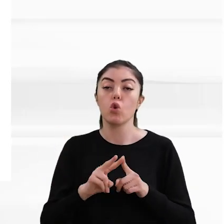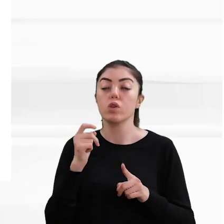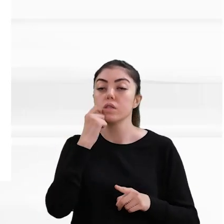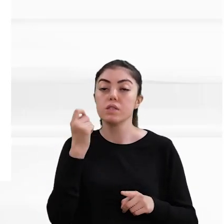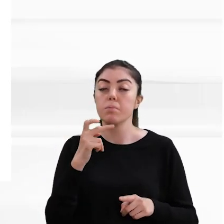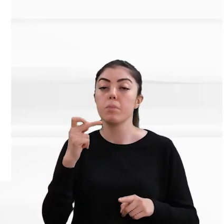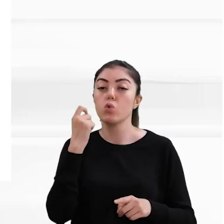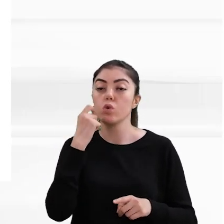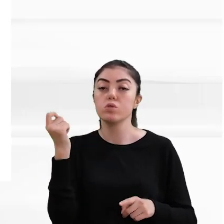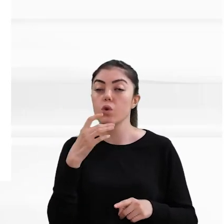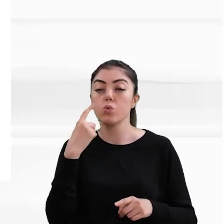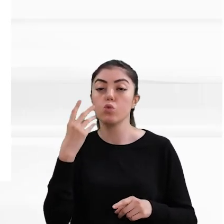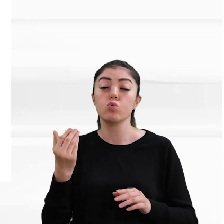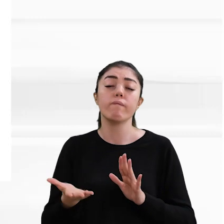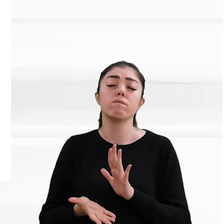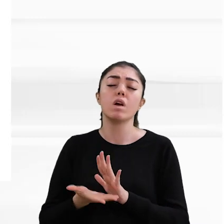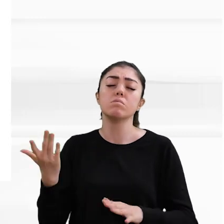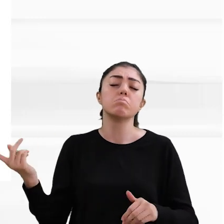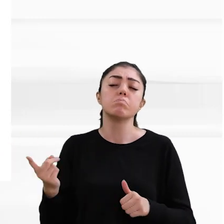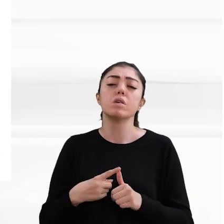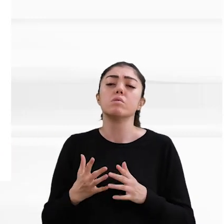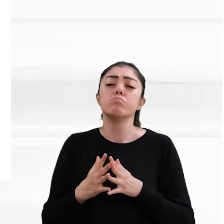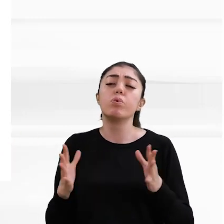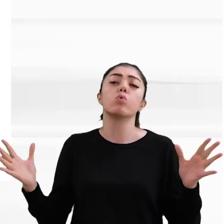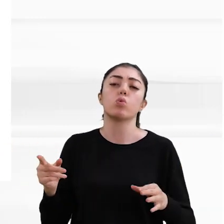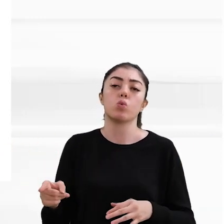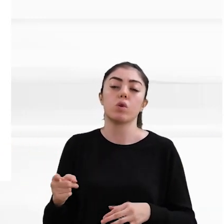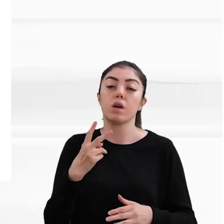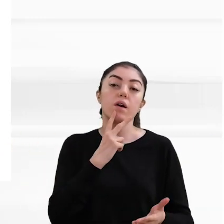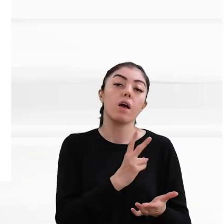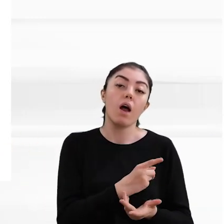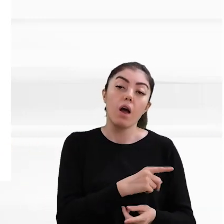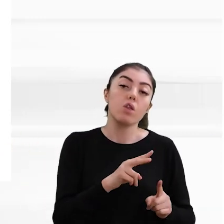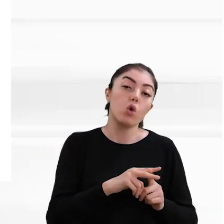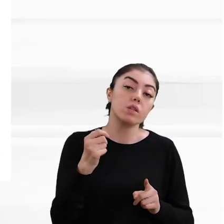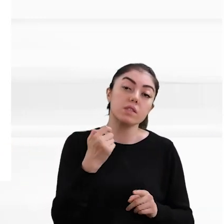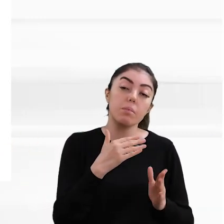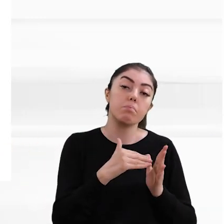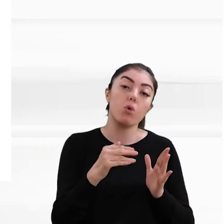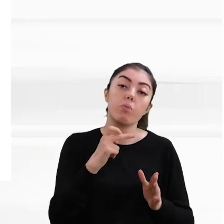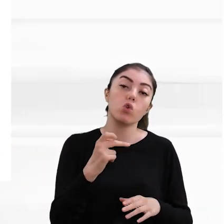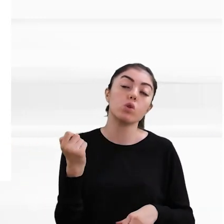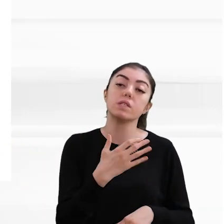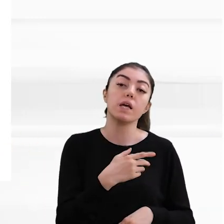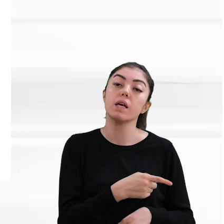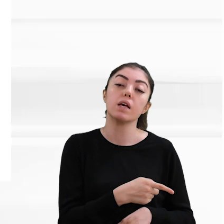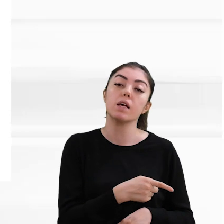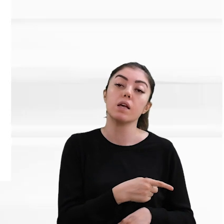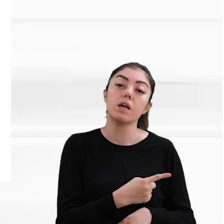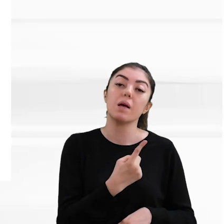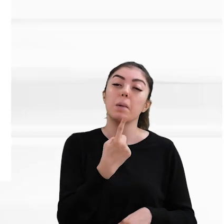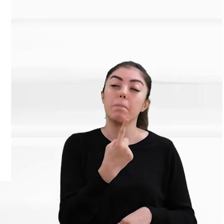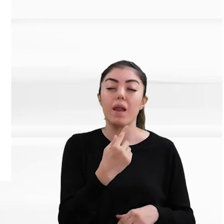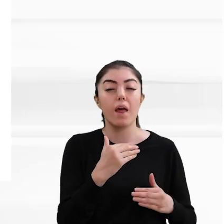kararsız çekirdeklerde nötron sayısı proton sayısından çok fazladır. Kararlı çekirdeklerde ise nötron sayısı bölü